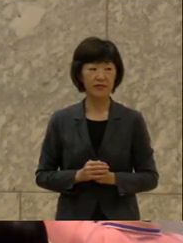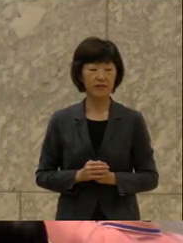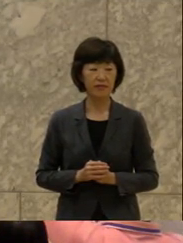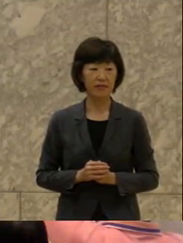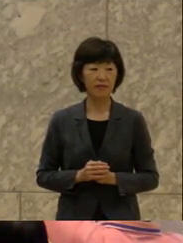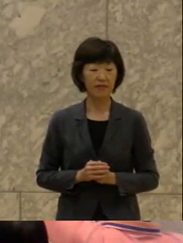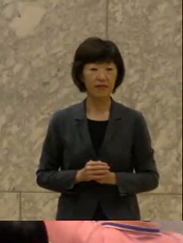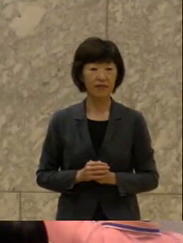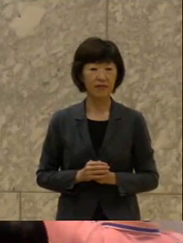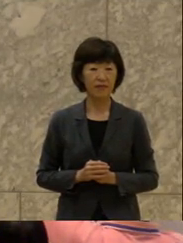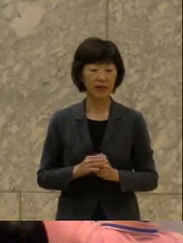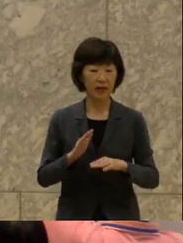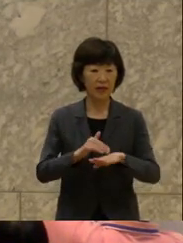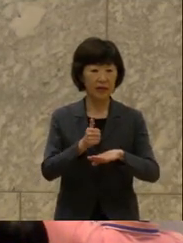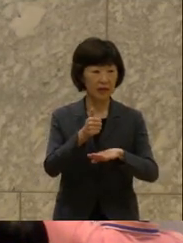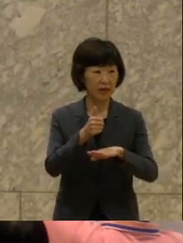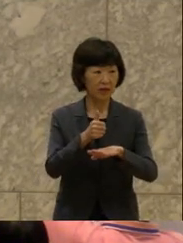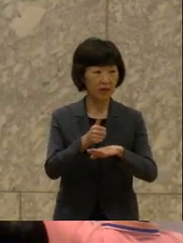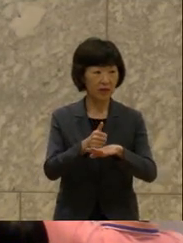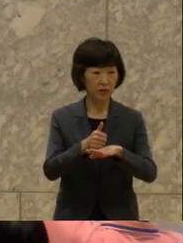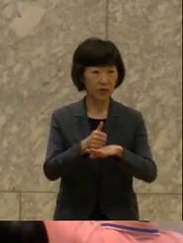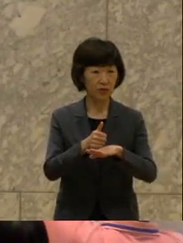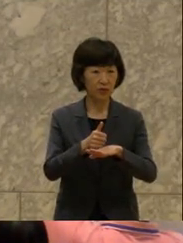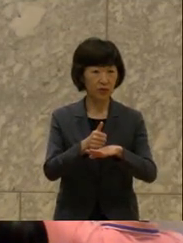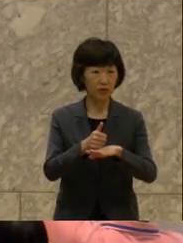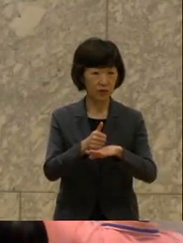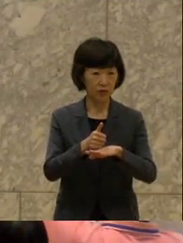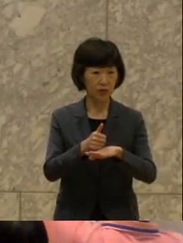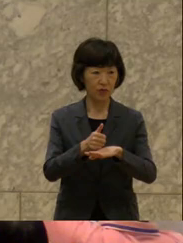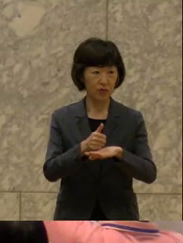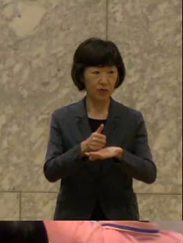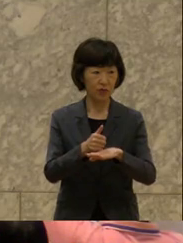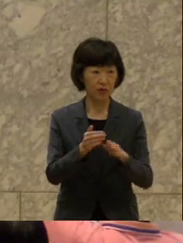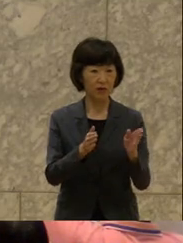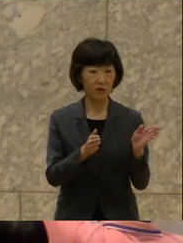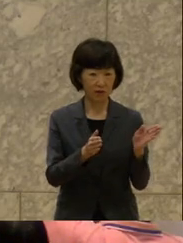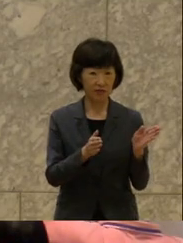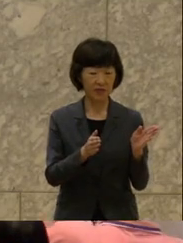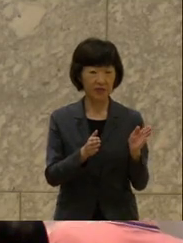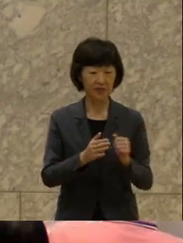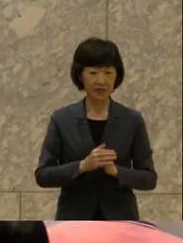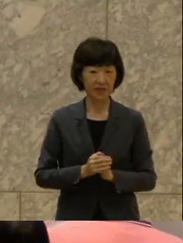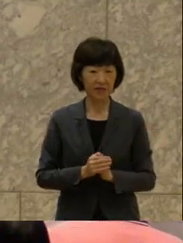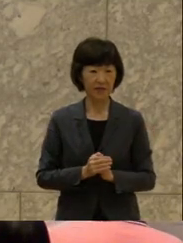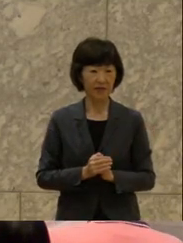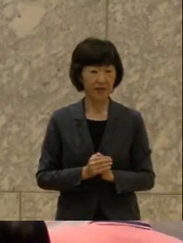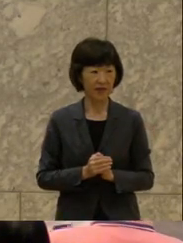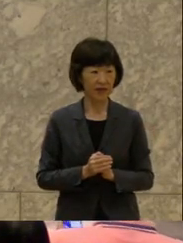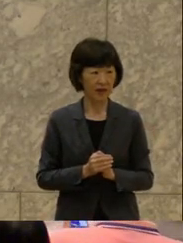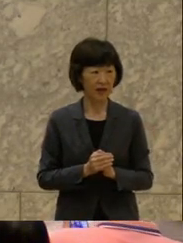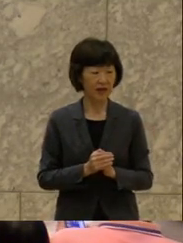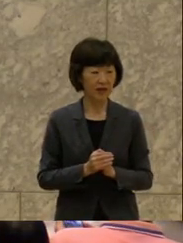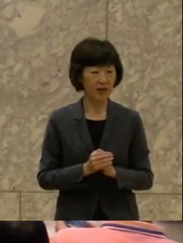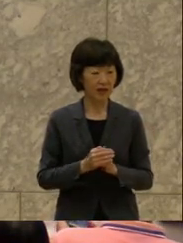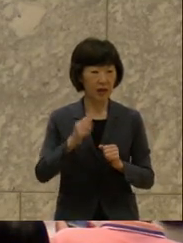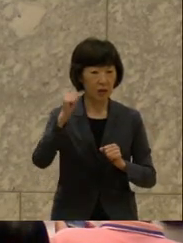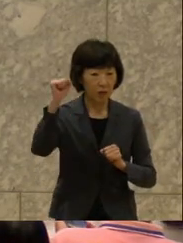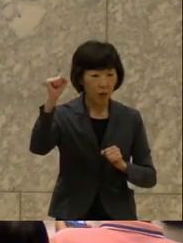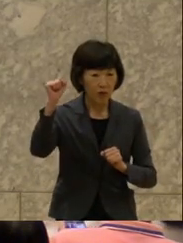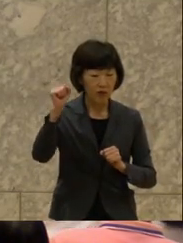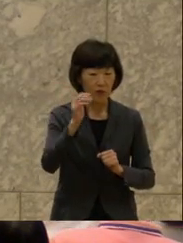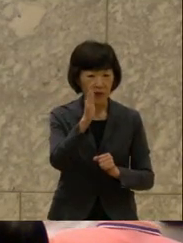ではあの選手の方向かって左手の方のお客様に向かってはいそうです向かっていただきますお願いしますポーズお願いし